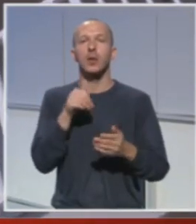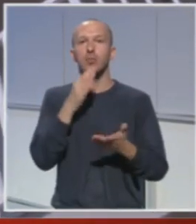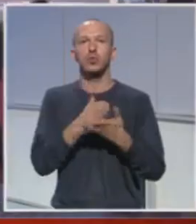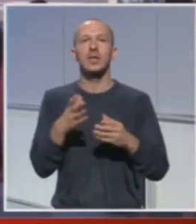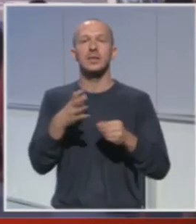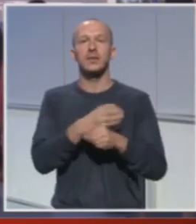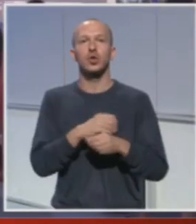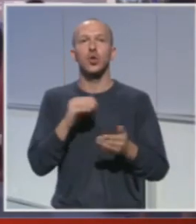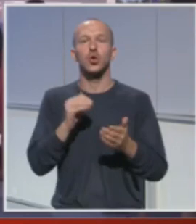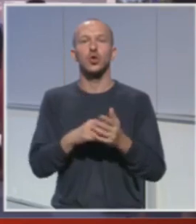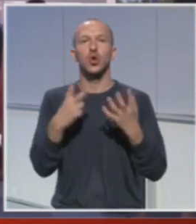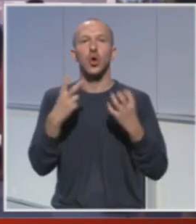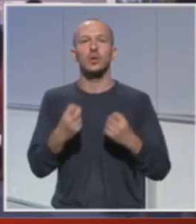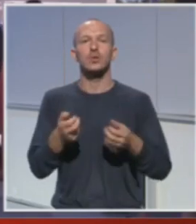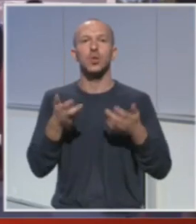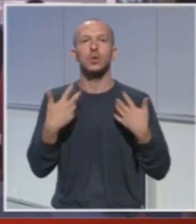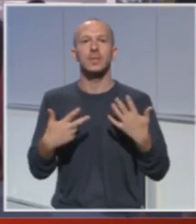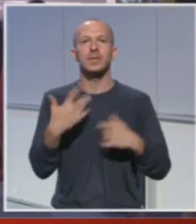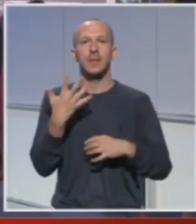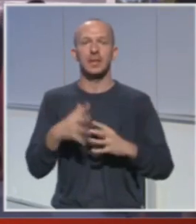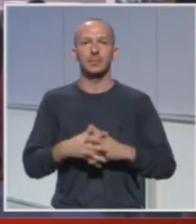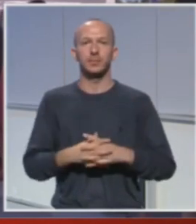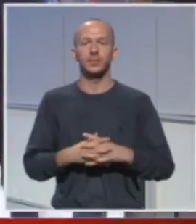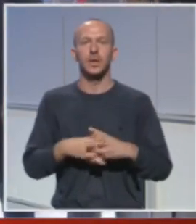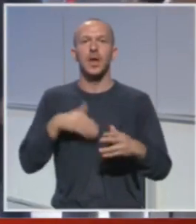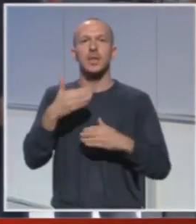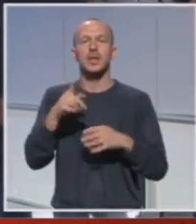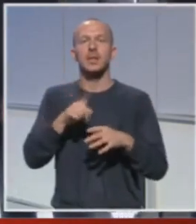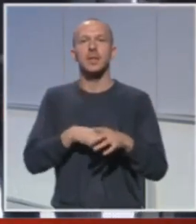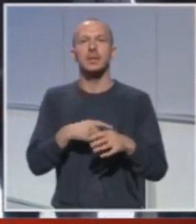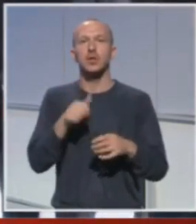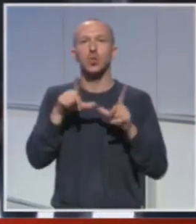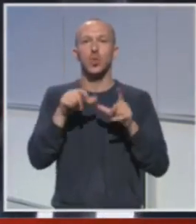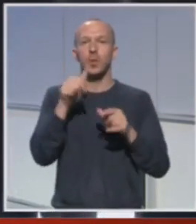bude završeno još 885.